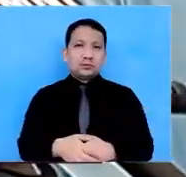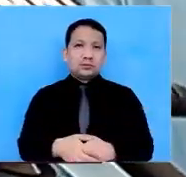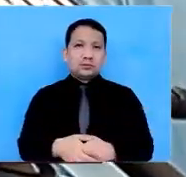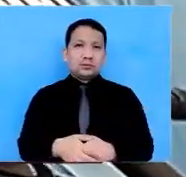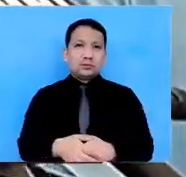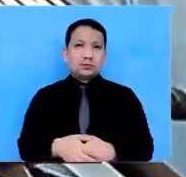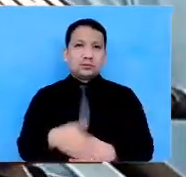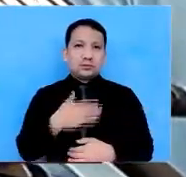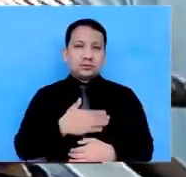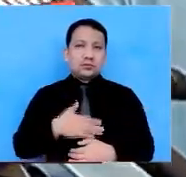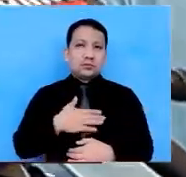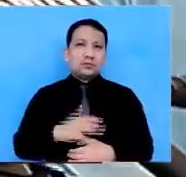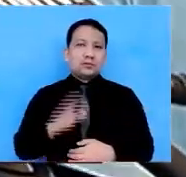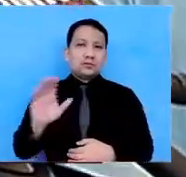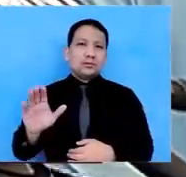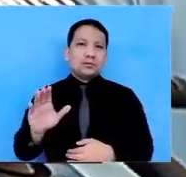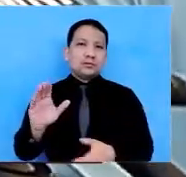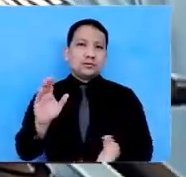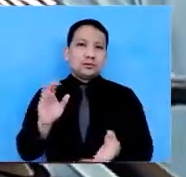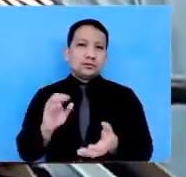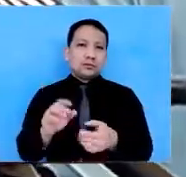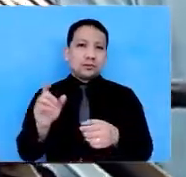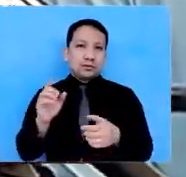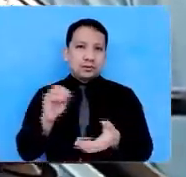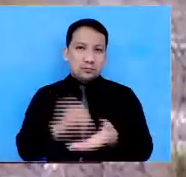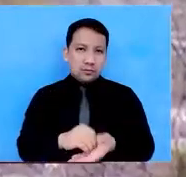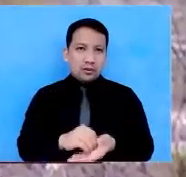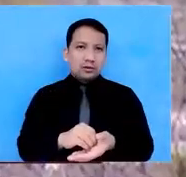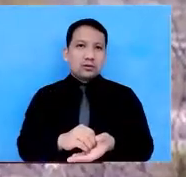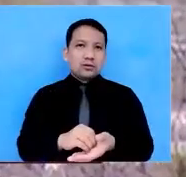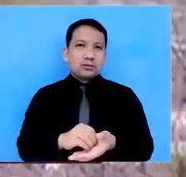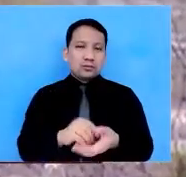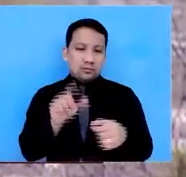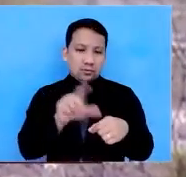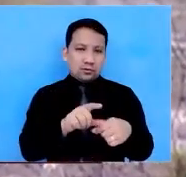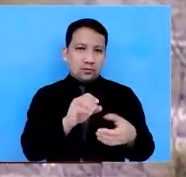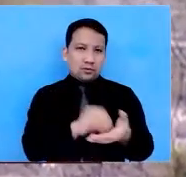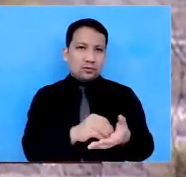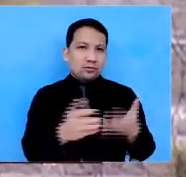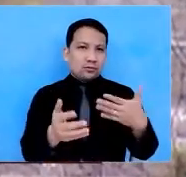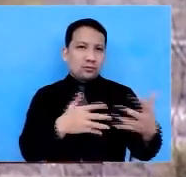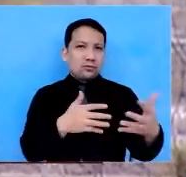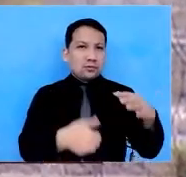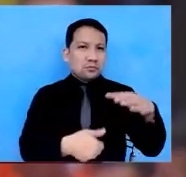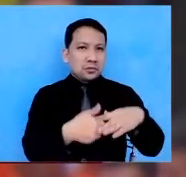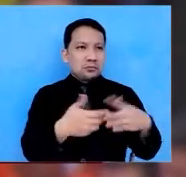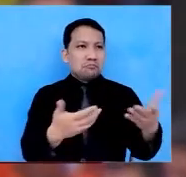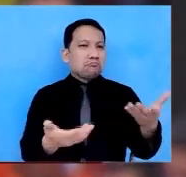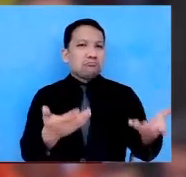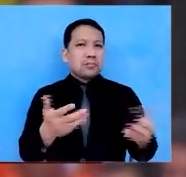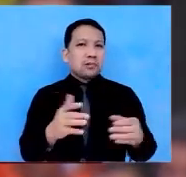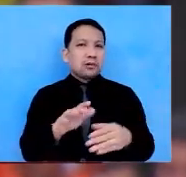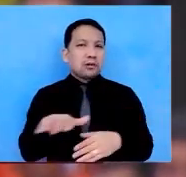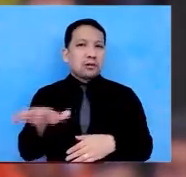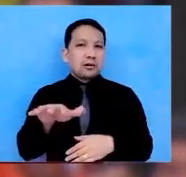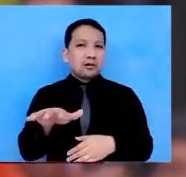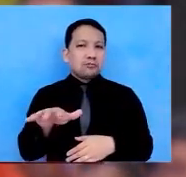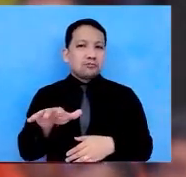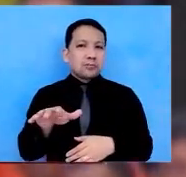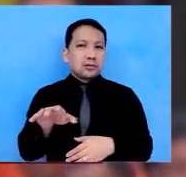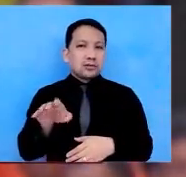pakiusapan mo naman yung mga nagpapaloan sa amin, huwag namang maging loan shark. Kung saan-saan, pwedeng Bucor